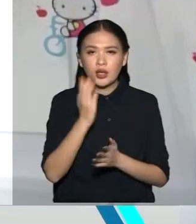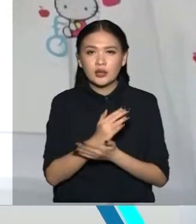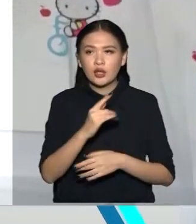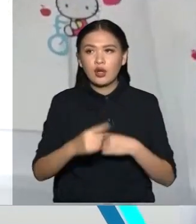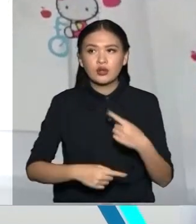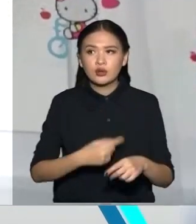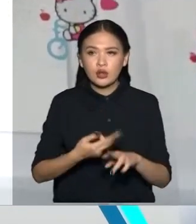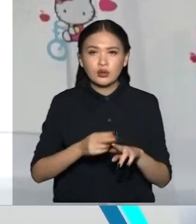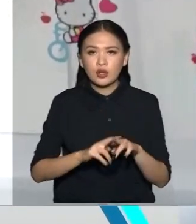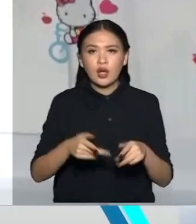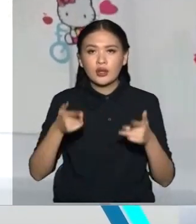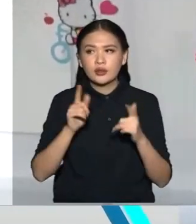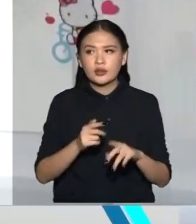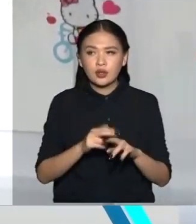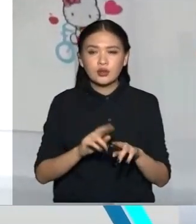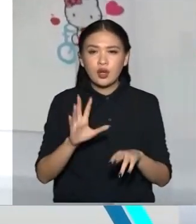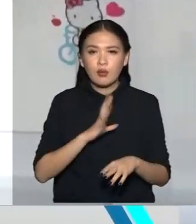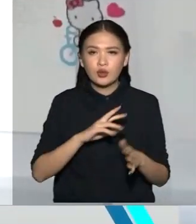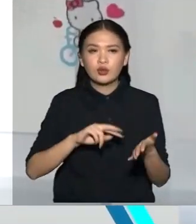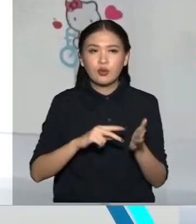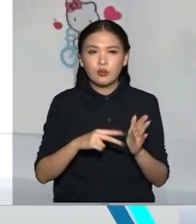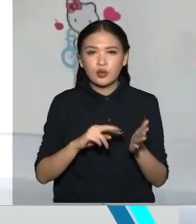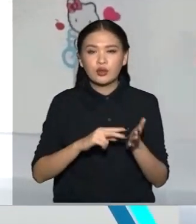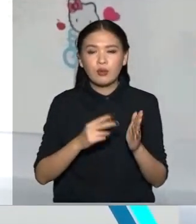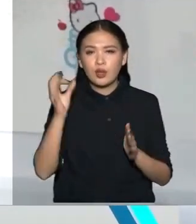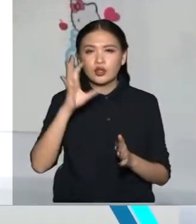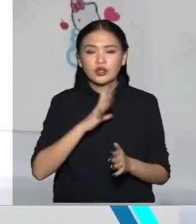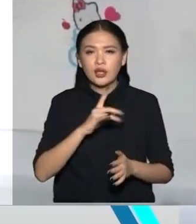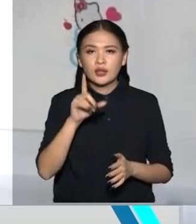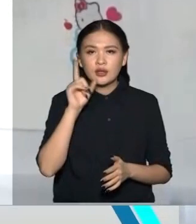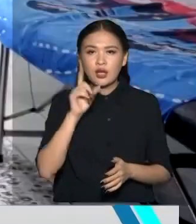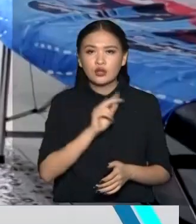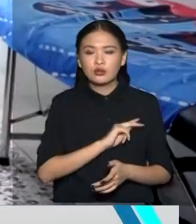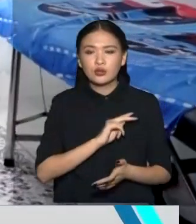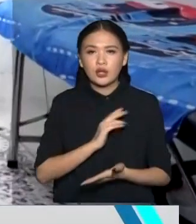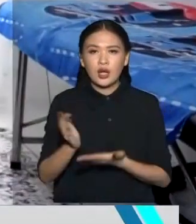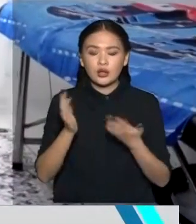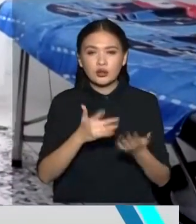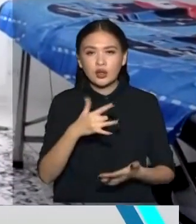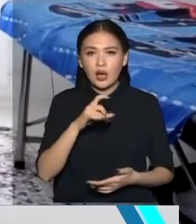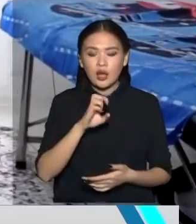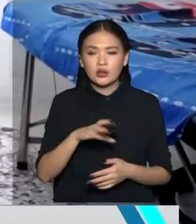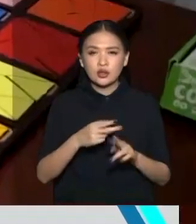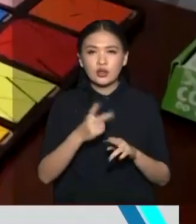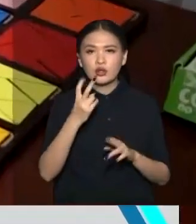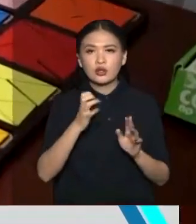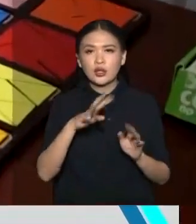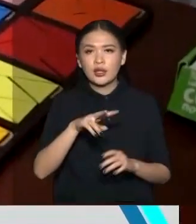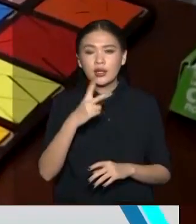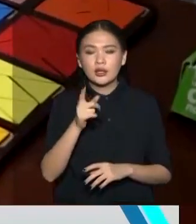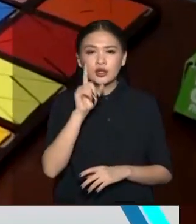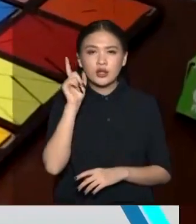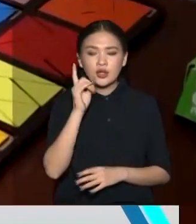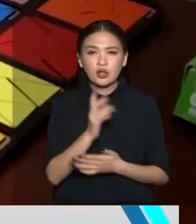шарты бар. Сондай жобалар арқылы жастарды жұмысқа тарту. Грант алушылардың 242-сі